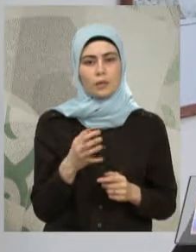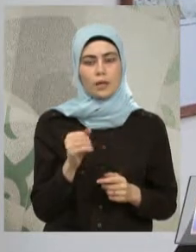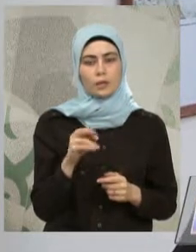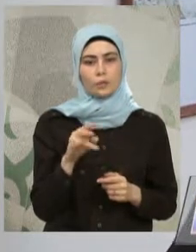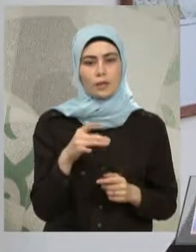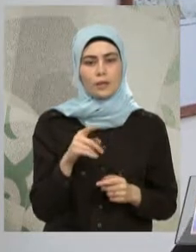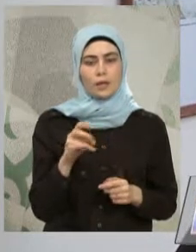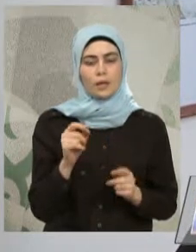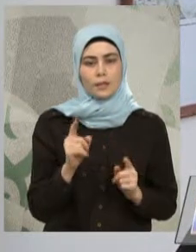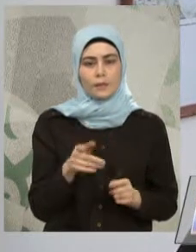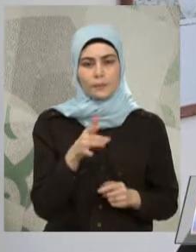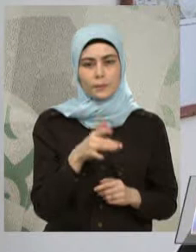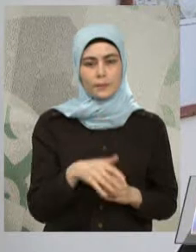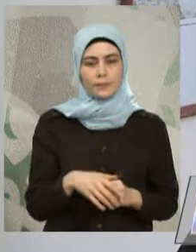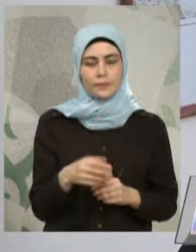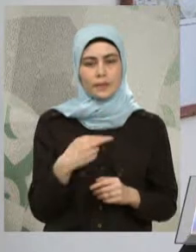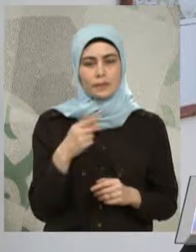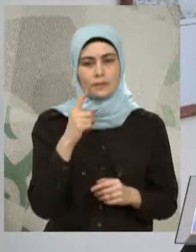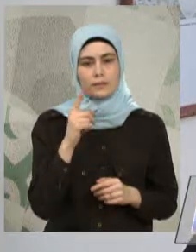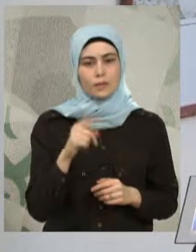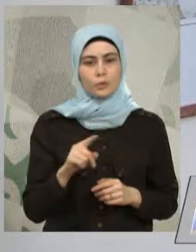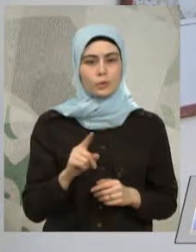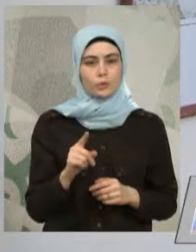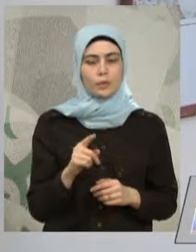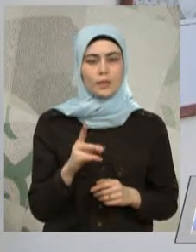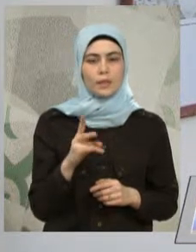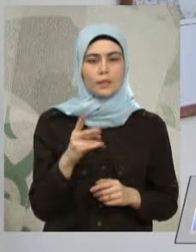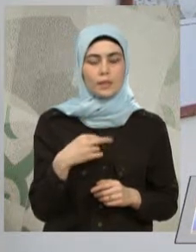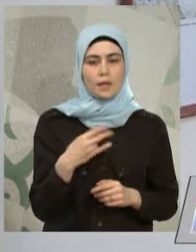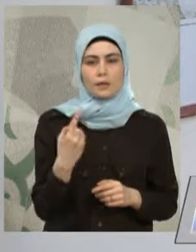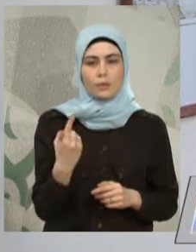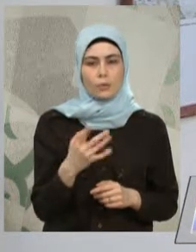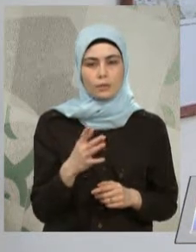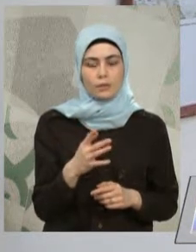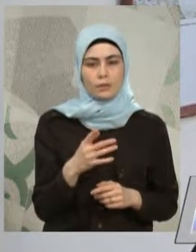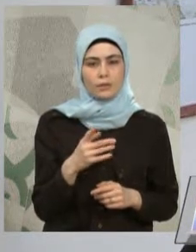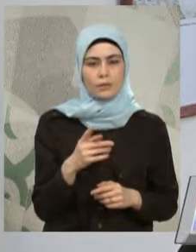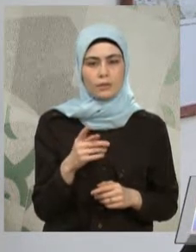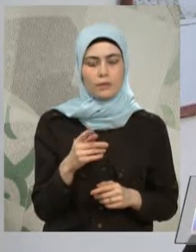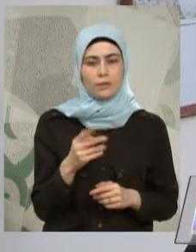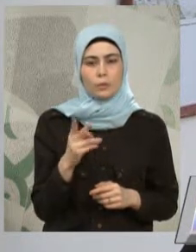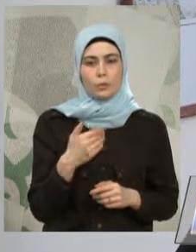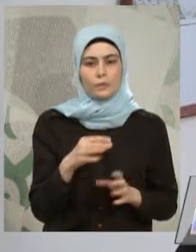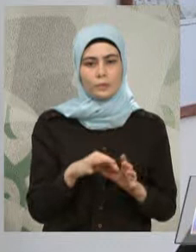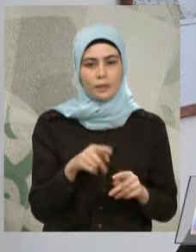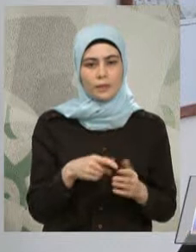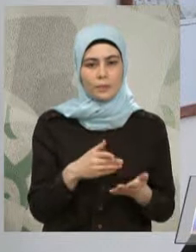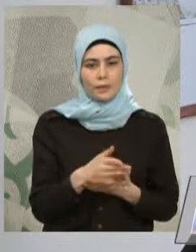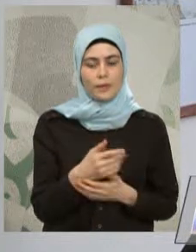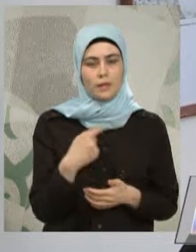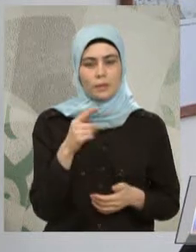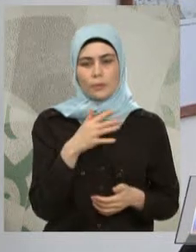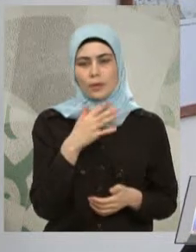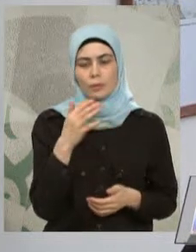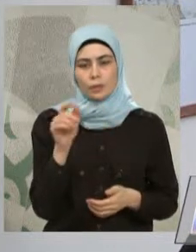данный момент. Потому что я знаю, что не только я одна заинтересована в этой деятельности, потому что я знаю многих людей,